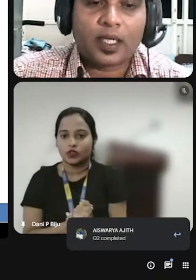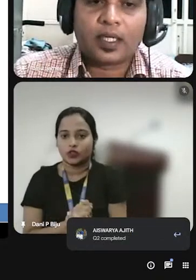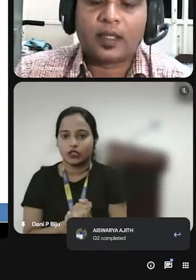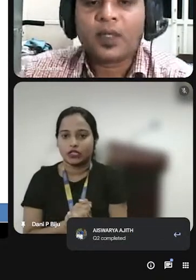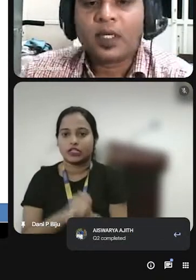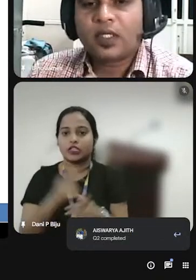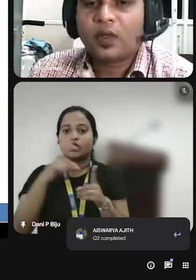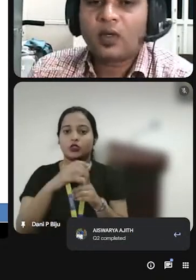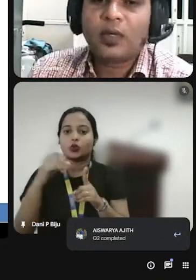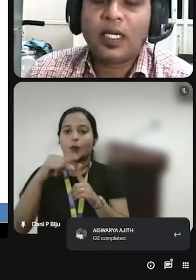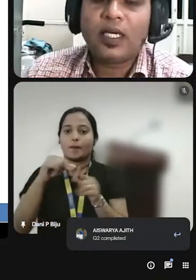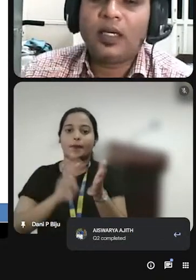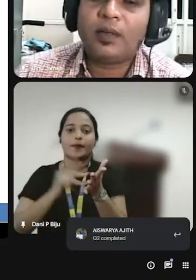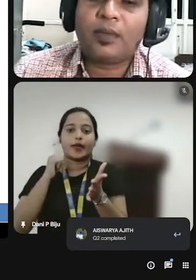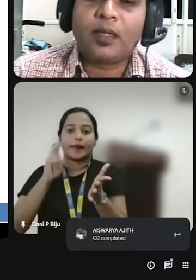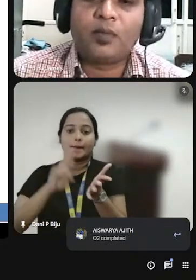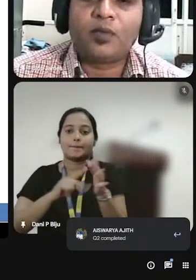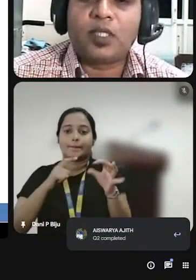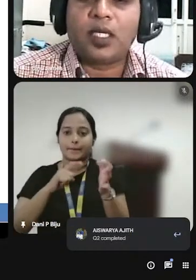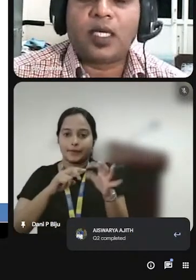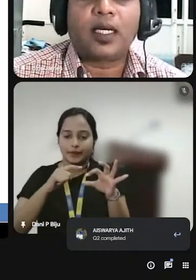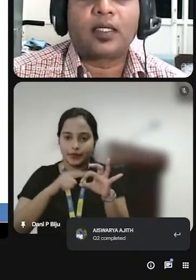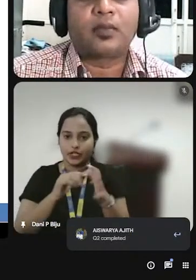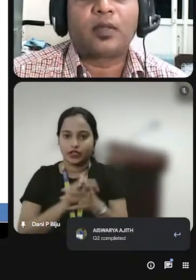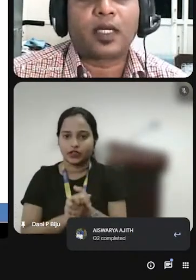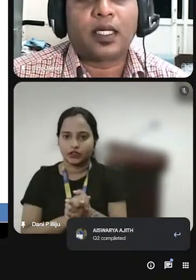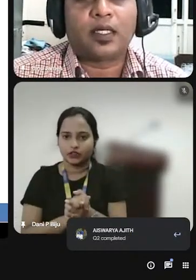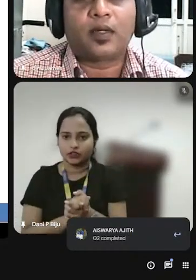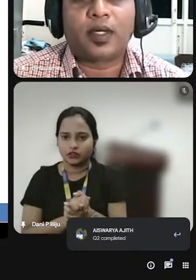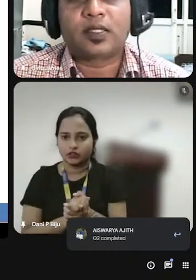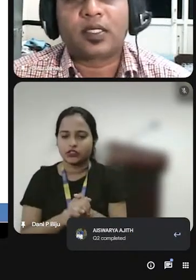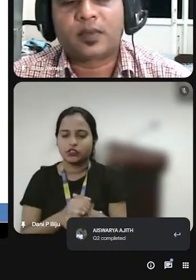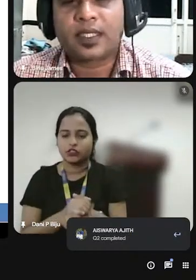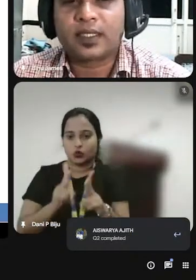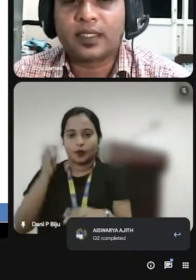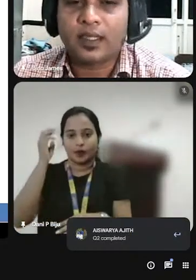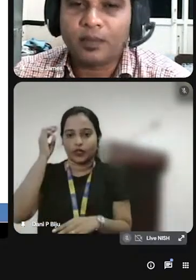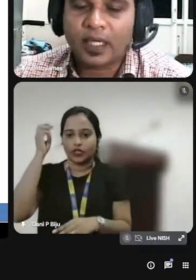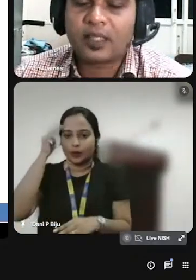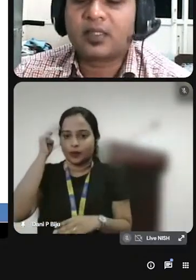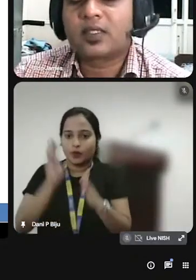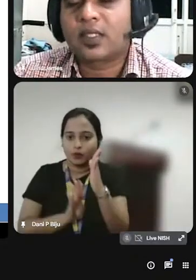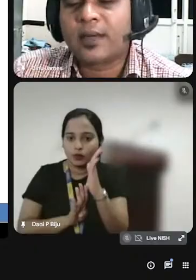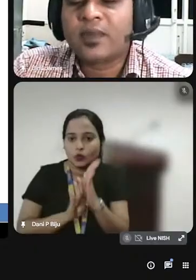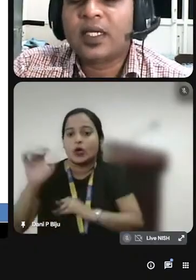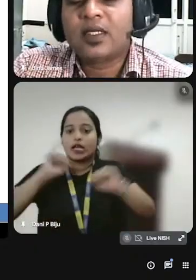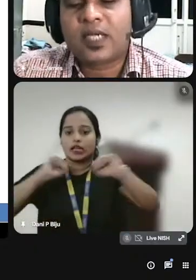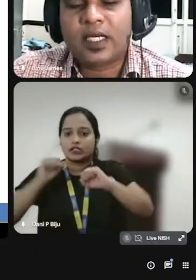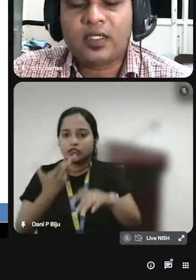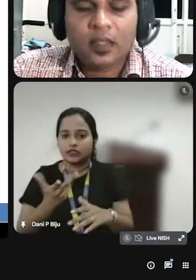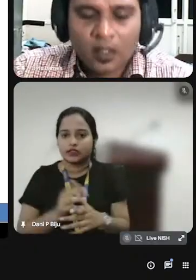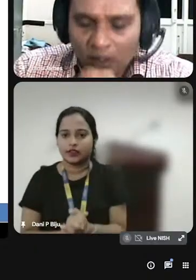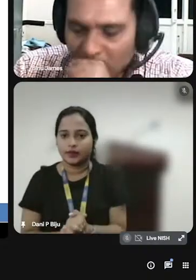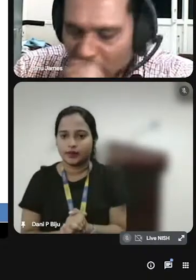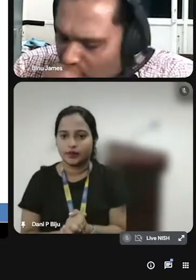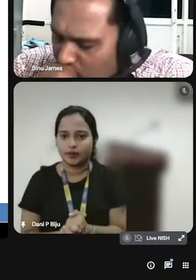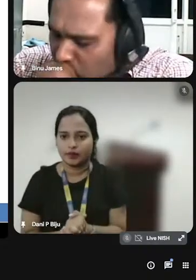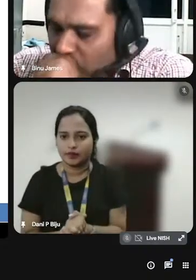റിലീസ് ഒക്കെ. നോർമലി ഈ മെമ്മറി ബൂസ്റ്റ് ചെയ്യാനായിട്ട് നമ്മൾ പറയുന്ന ഒരു എക്സസൈസ്, പക്ഷെ അത് ഈ പാർക്കിൻസൺസിന്റെ